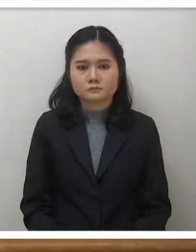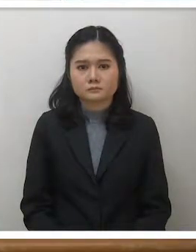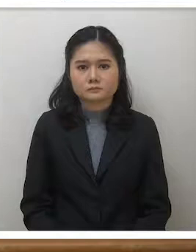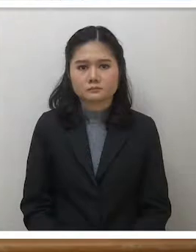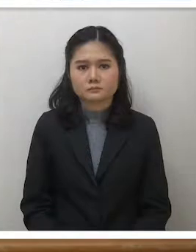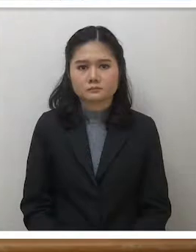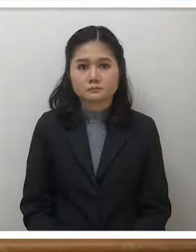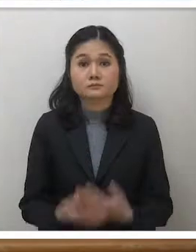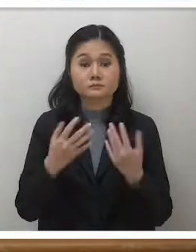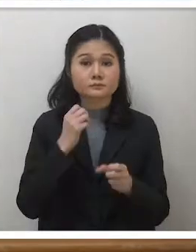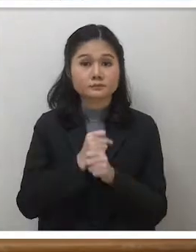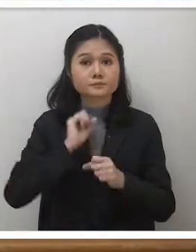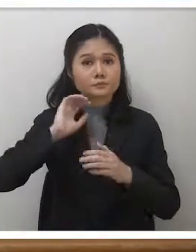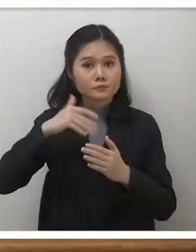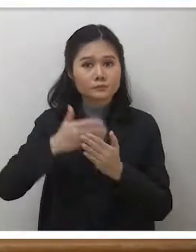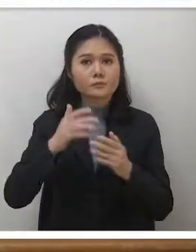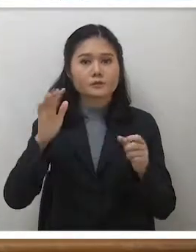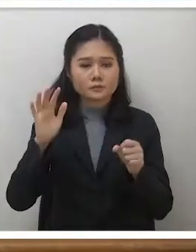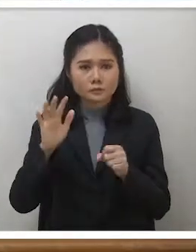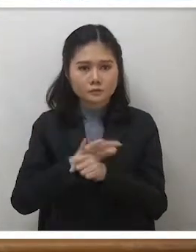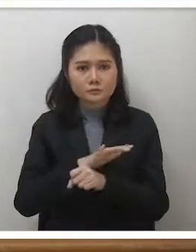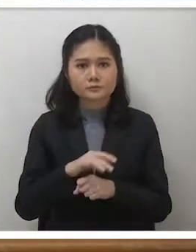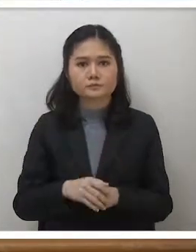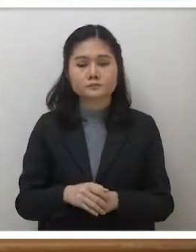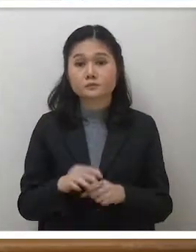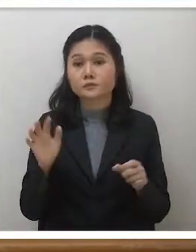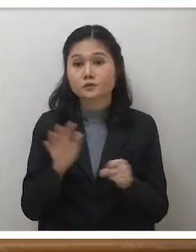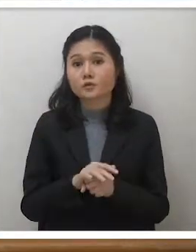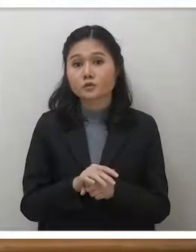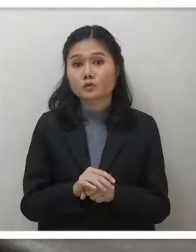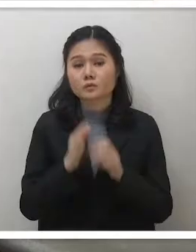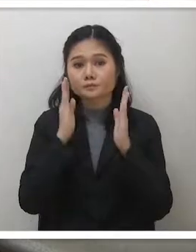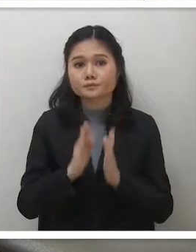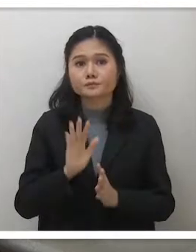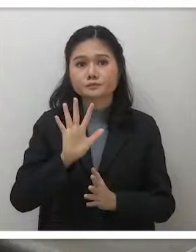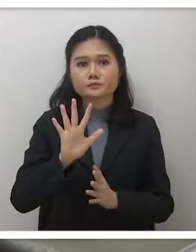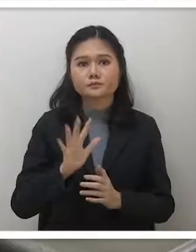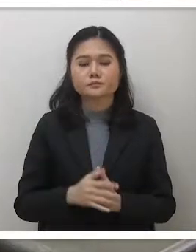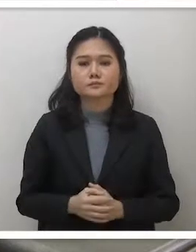ครับเราก็ทำแบบนี้ไปเรื่อยๆจนครบทั้ง5ตัวนะครับ